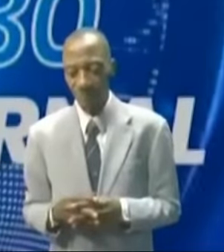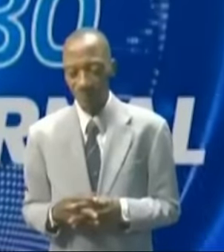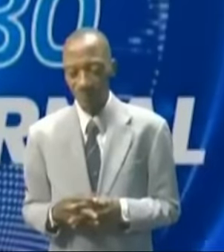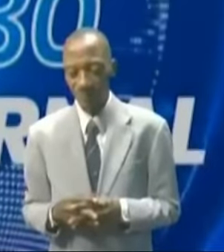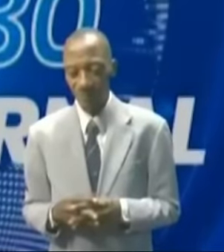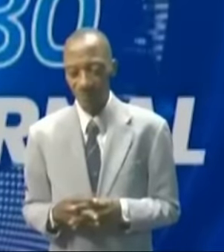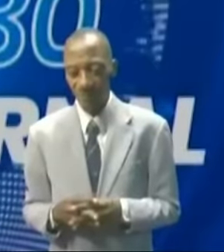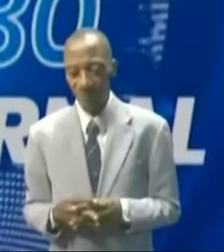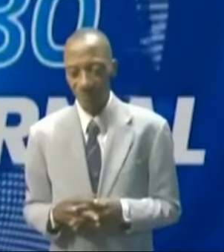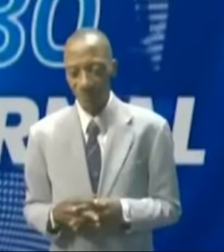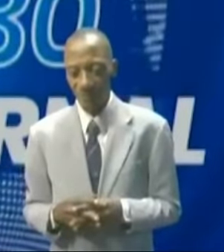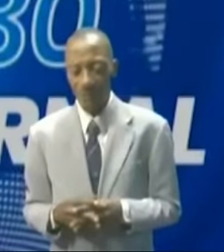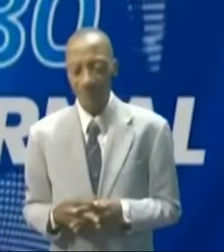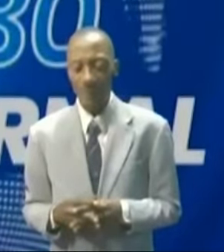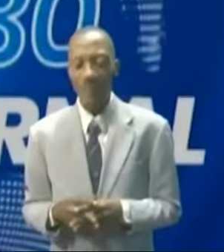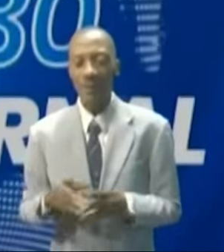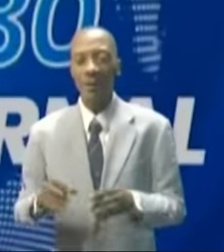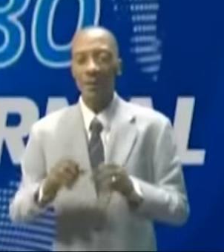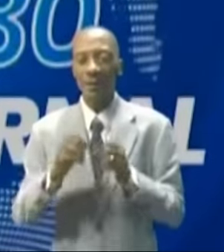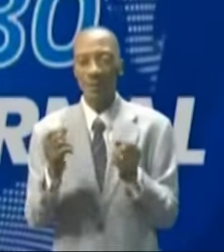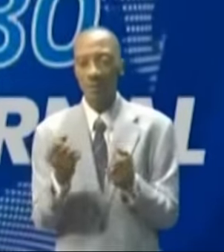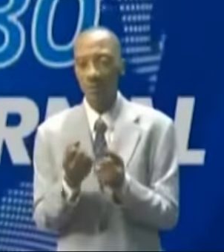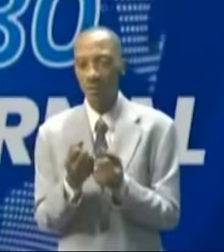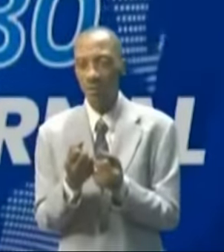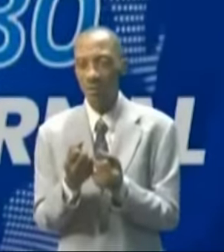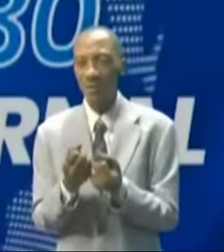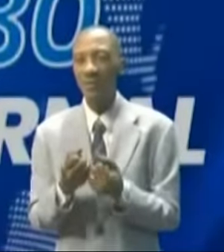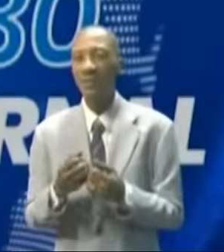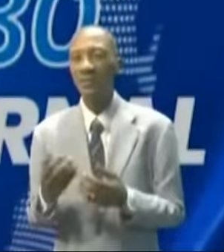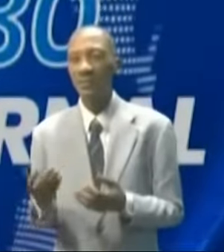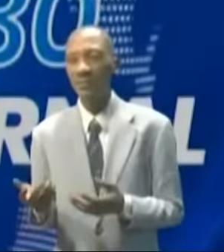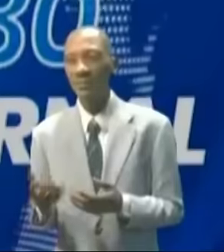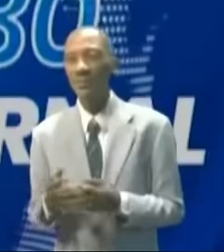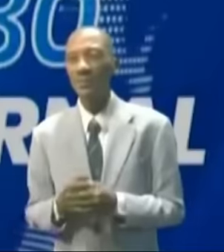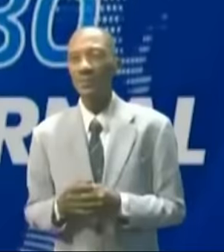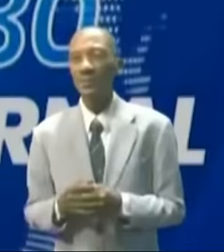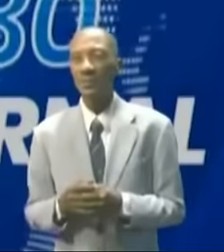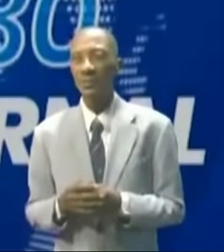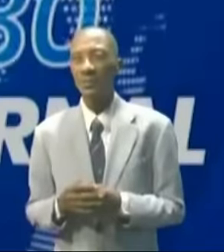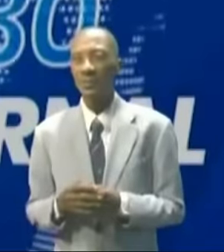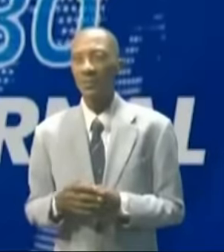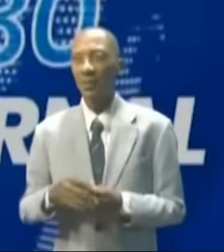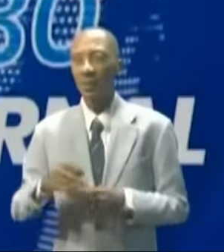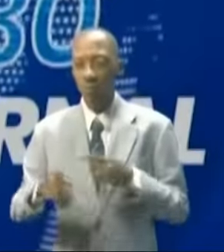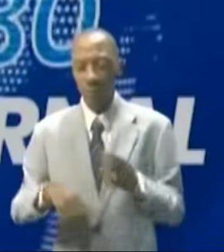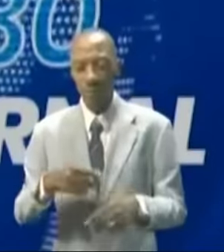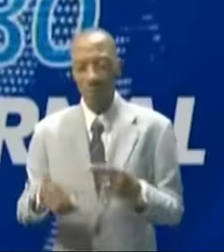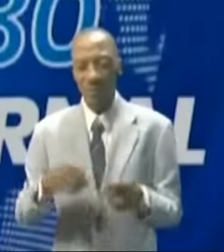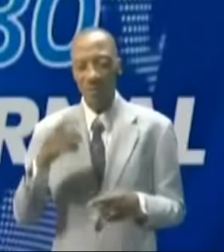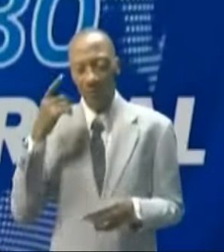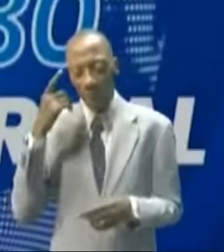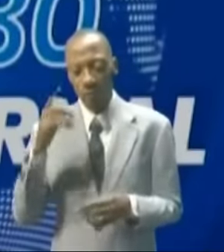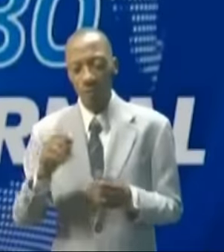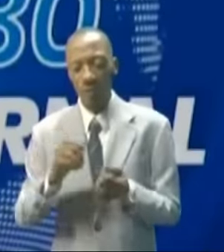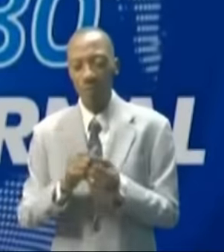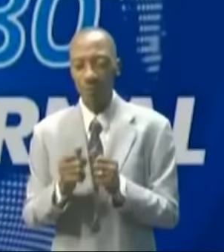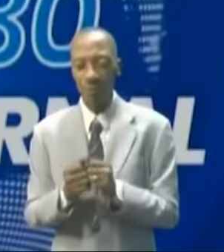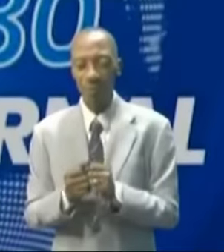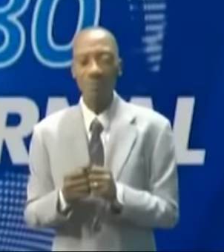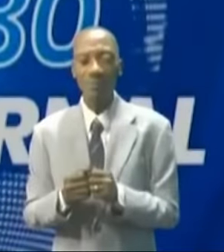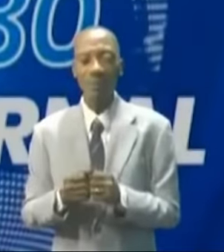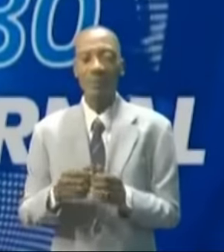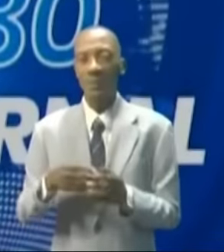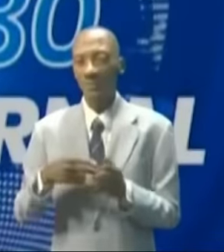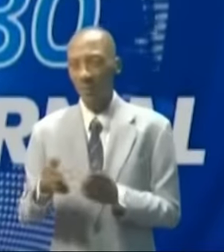Environment and Mining Consulting a fait un don d'équipement médical ultramoderne à la Fondation Denise